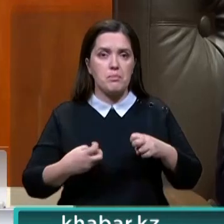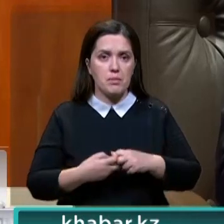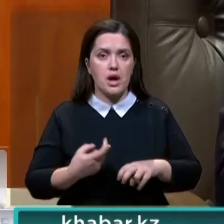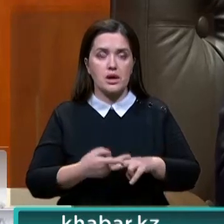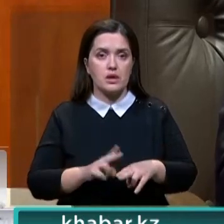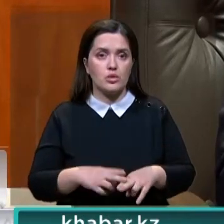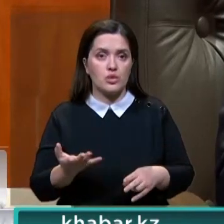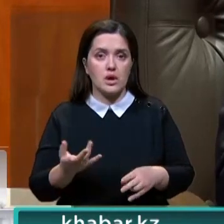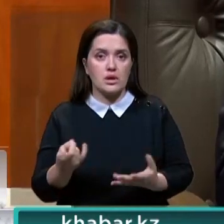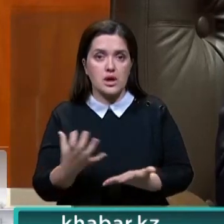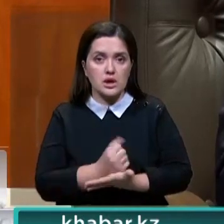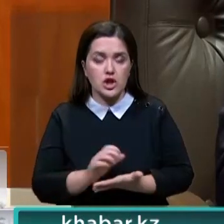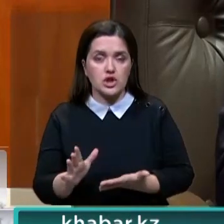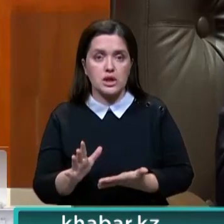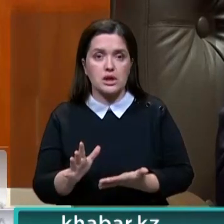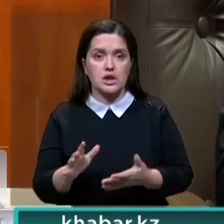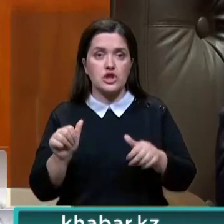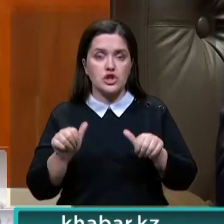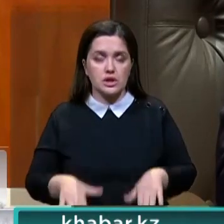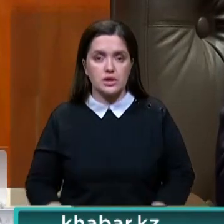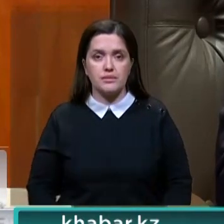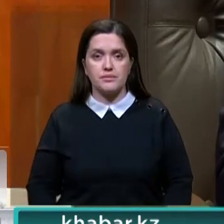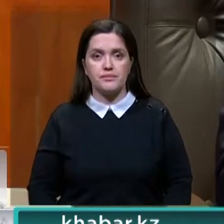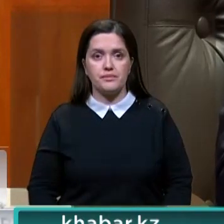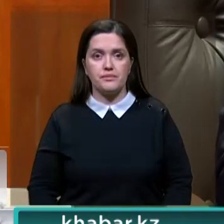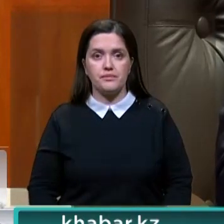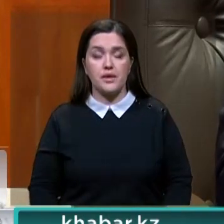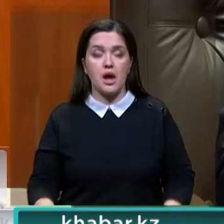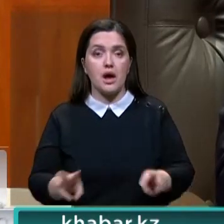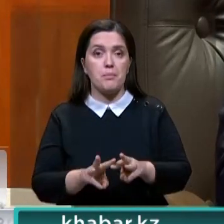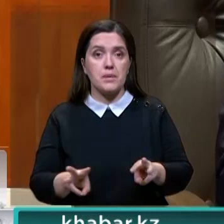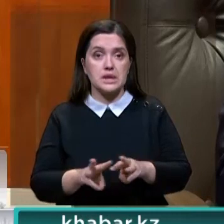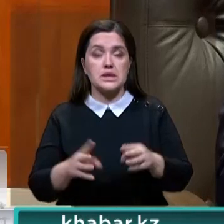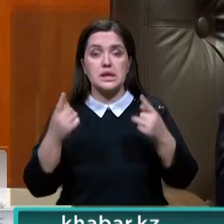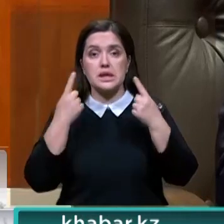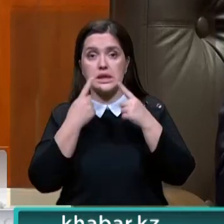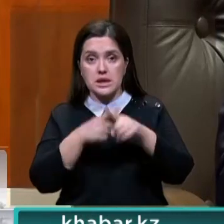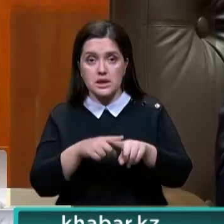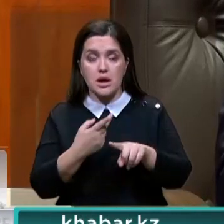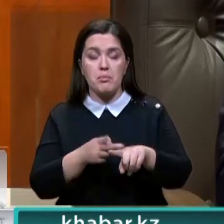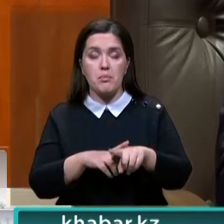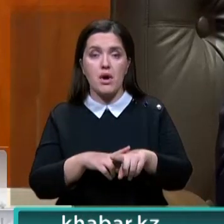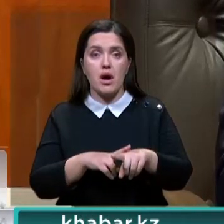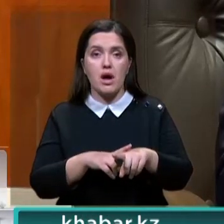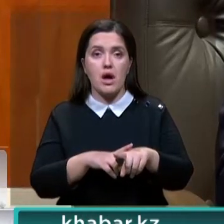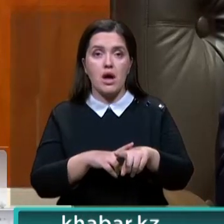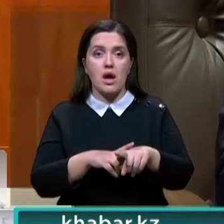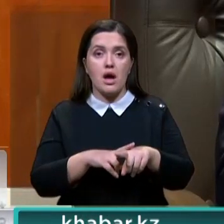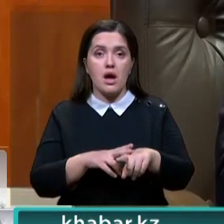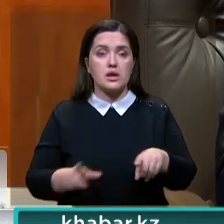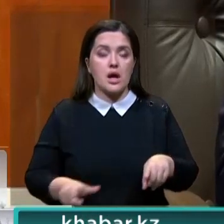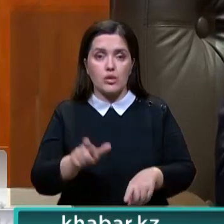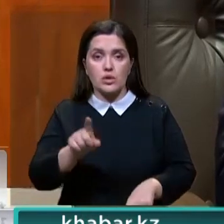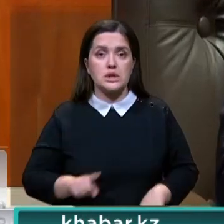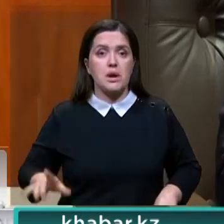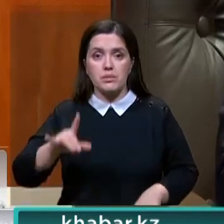которые так и не нашли своего системного решения. По сведениям Министерства индустрии и инфраструктурного развития, дороги Западно-Казахстанской